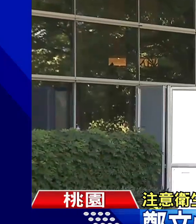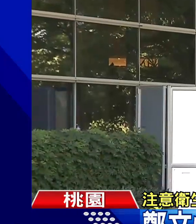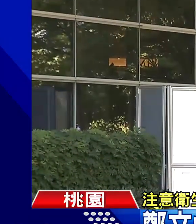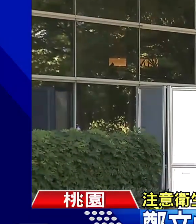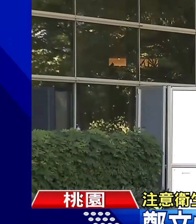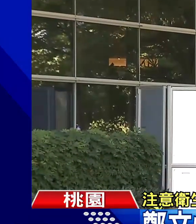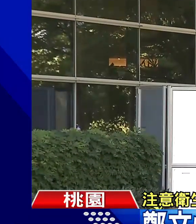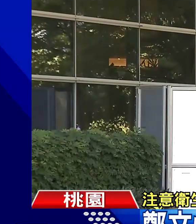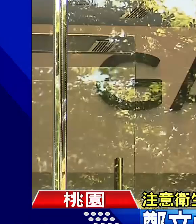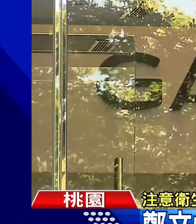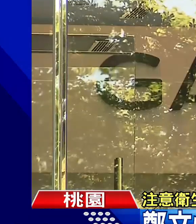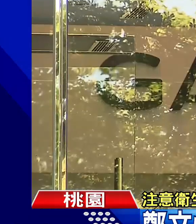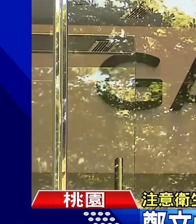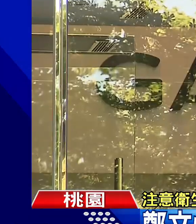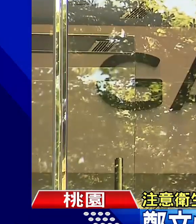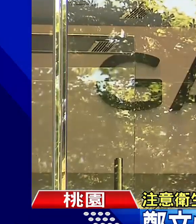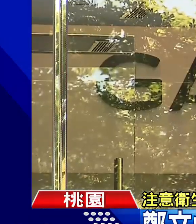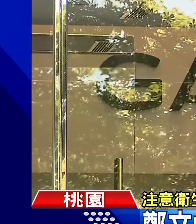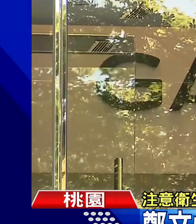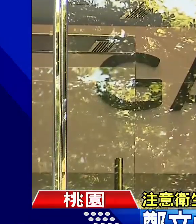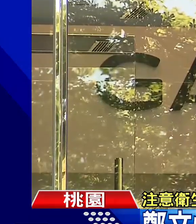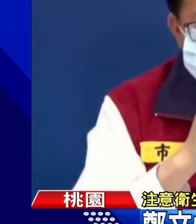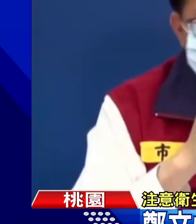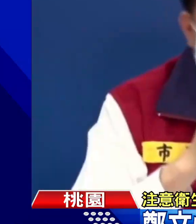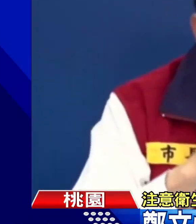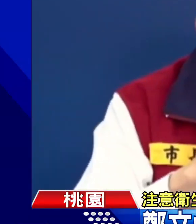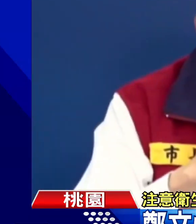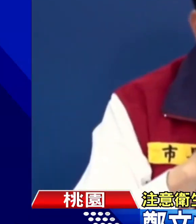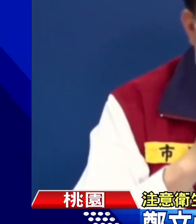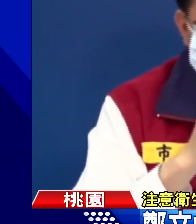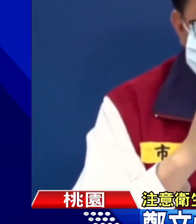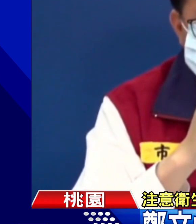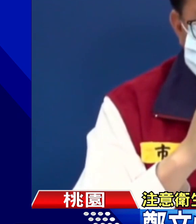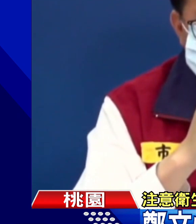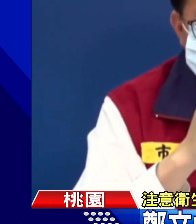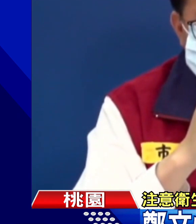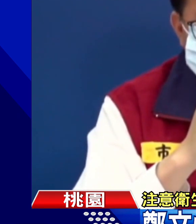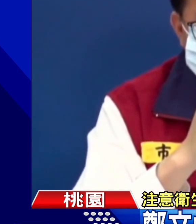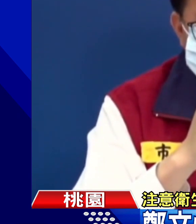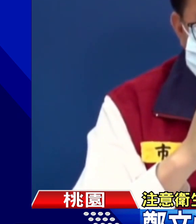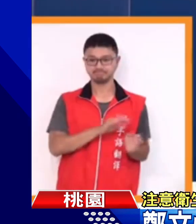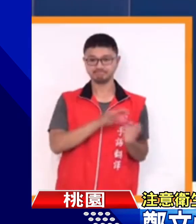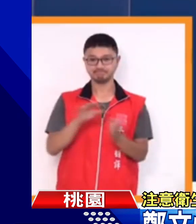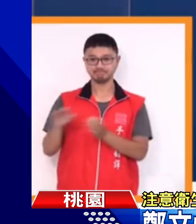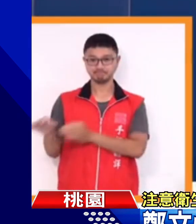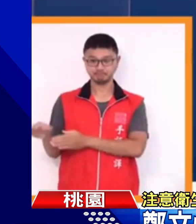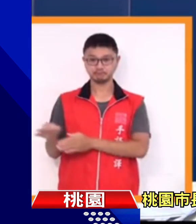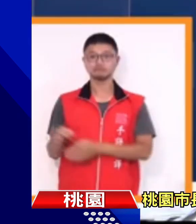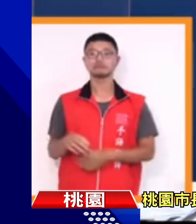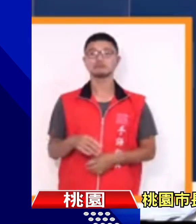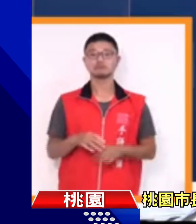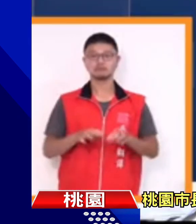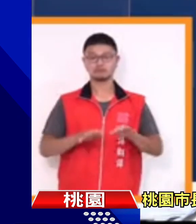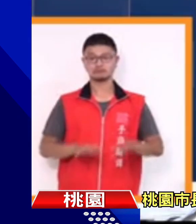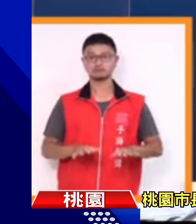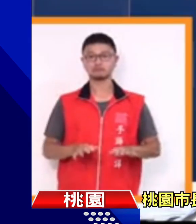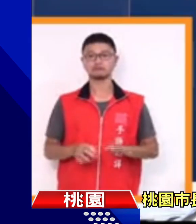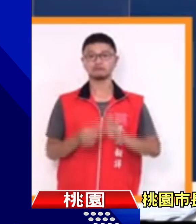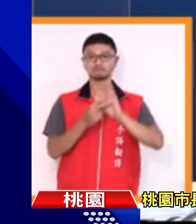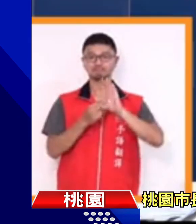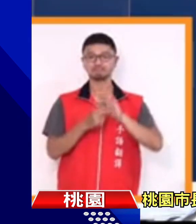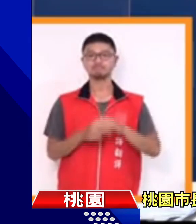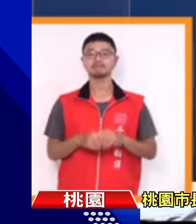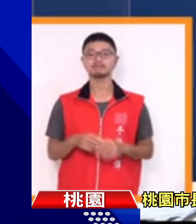明在桃园华雅科技园区染疫案，市长郑文灿把矛头指向台北市。 他这个案的源头是台北市的一个个